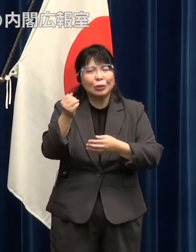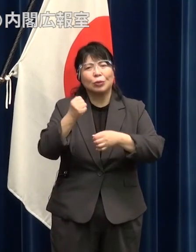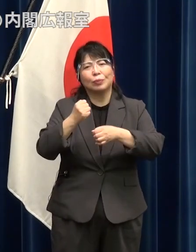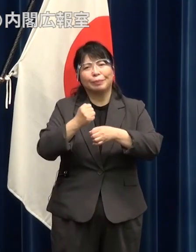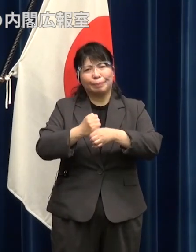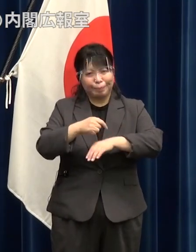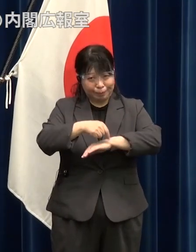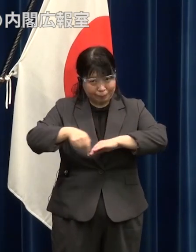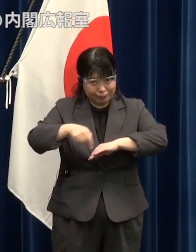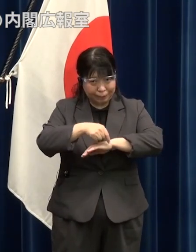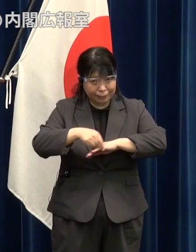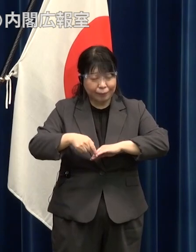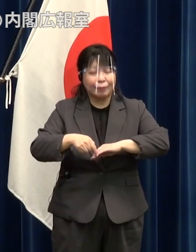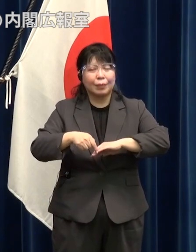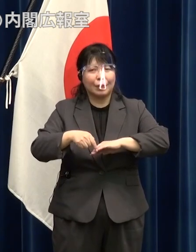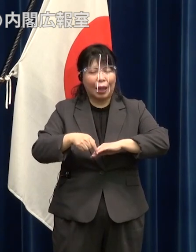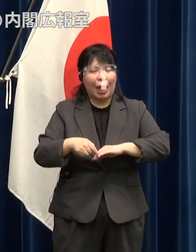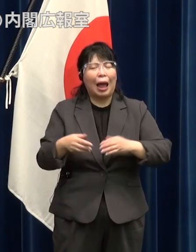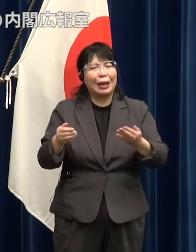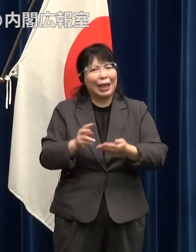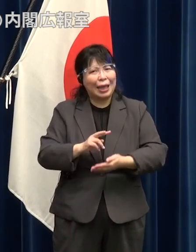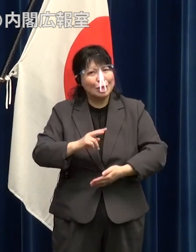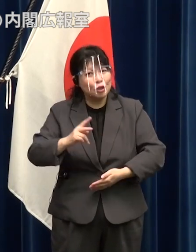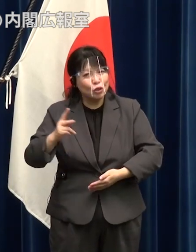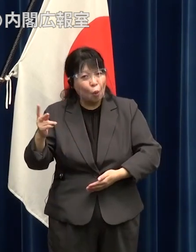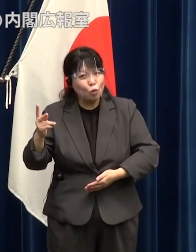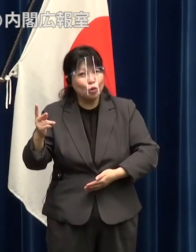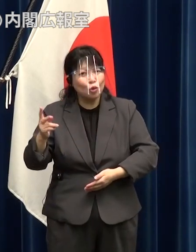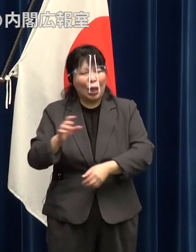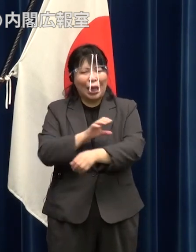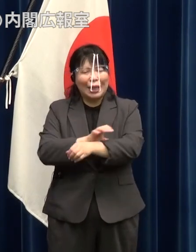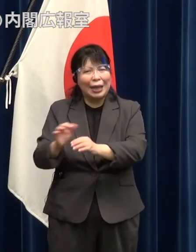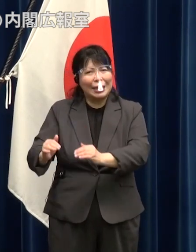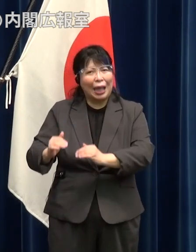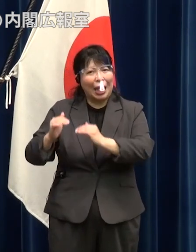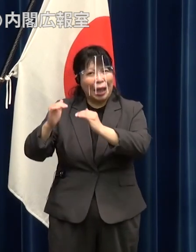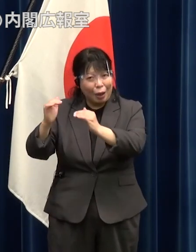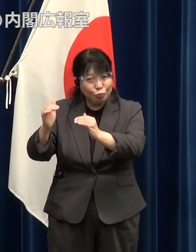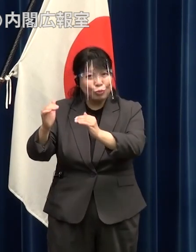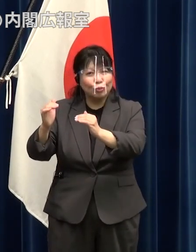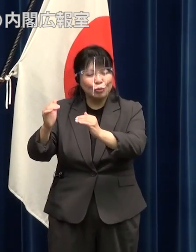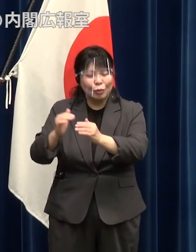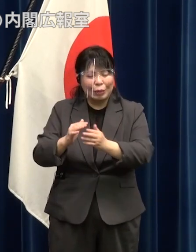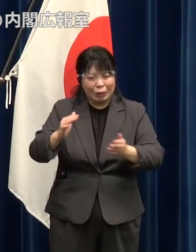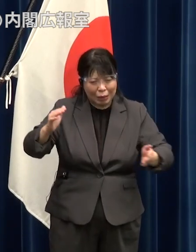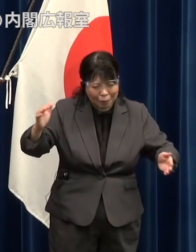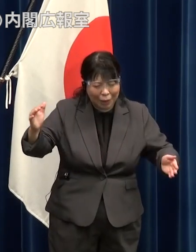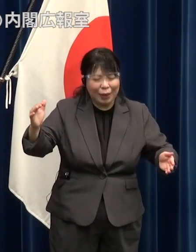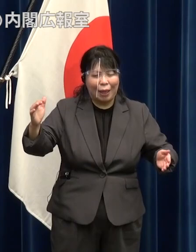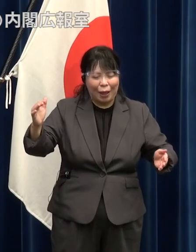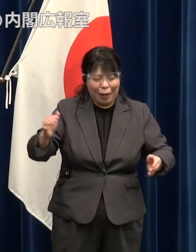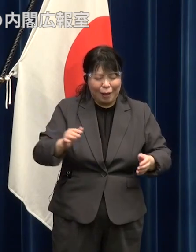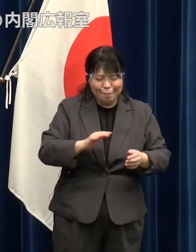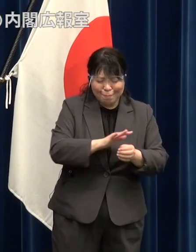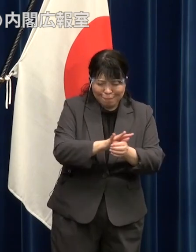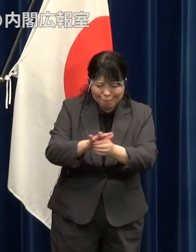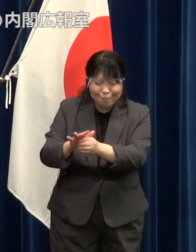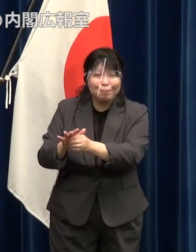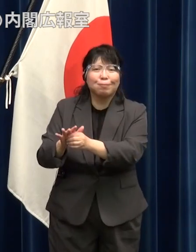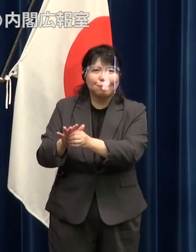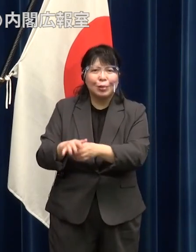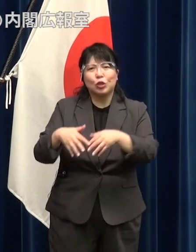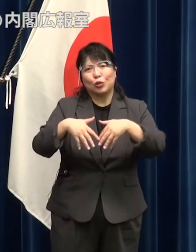ず転職キャリアアップまで一気通貫で支援する仕組み作りや主体的